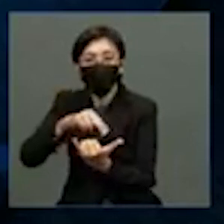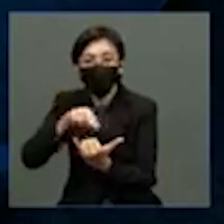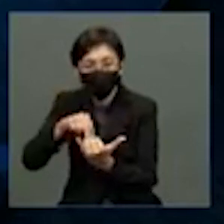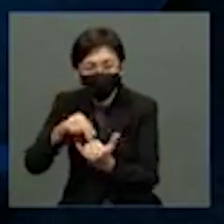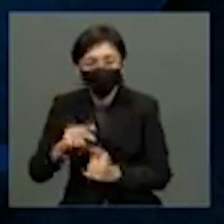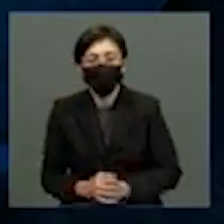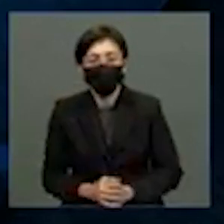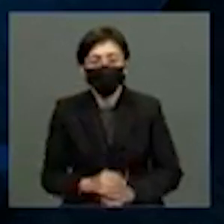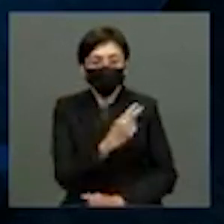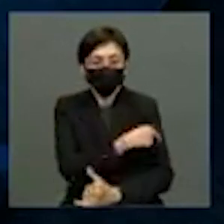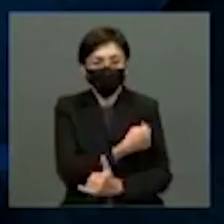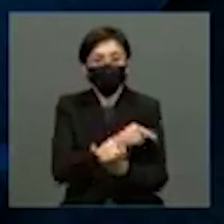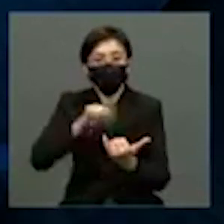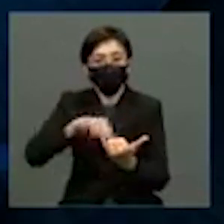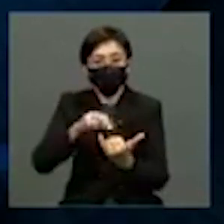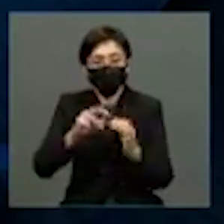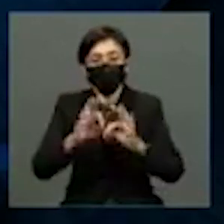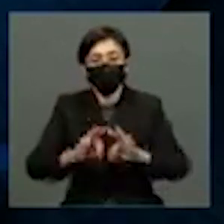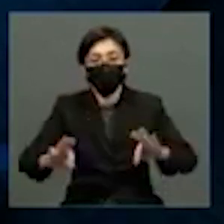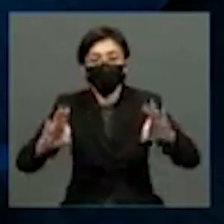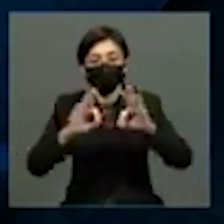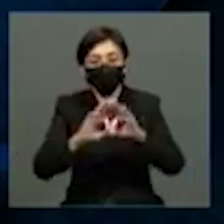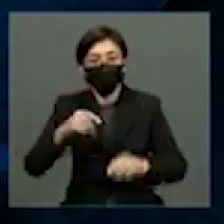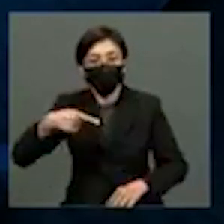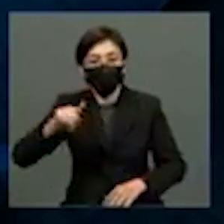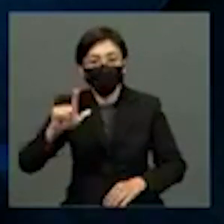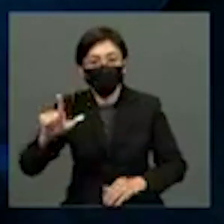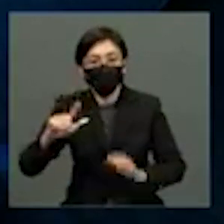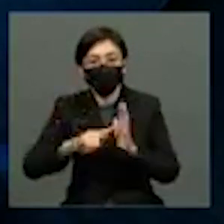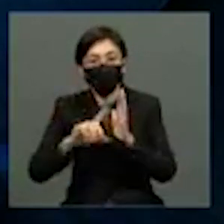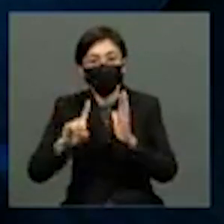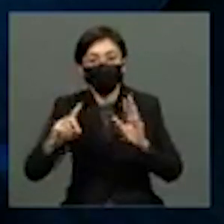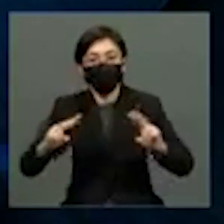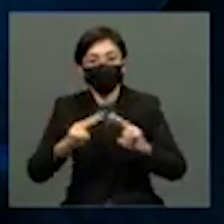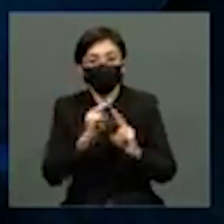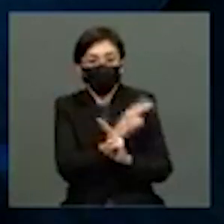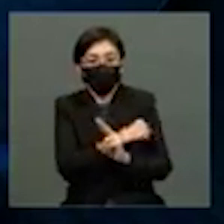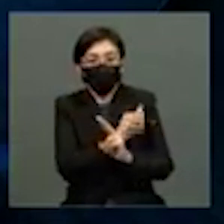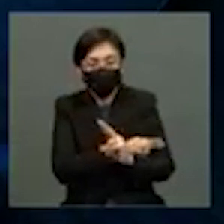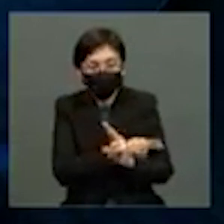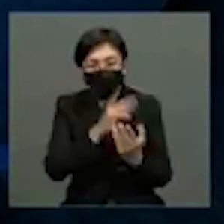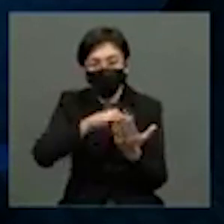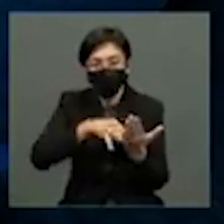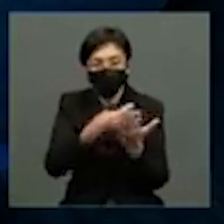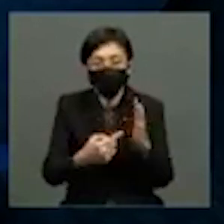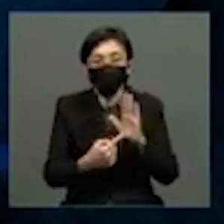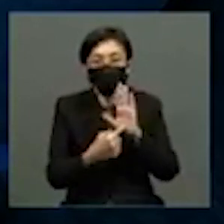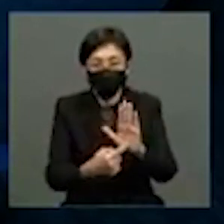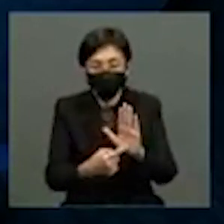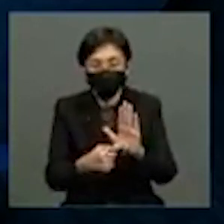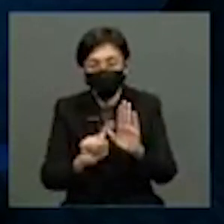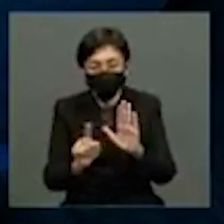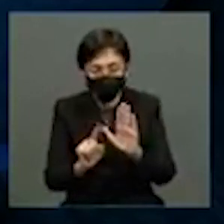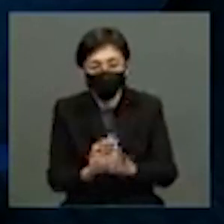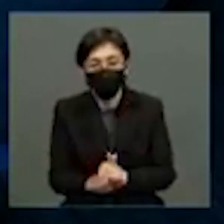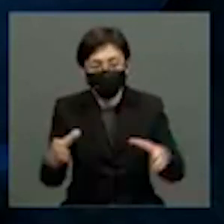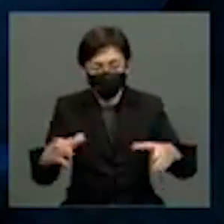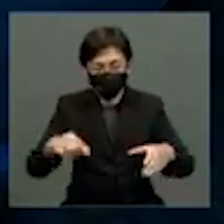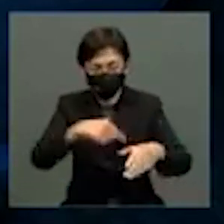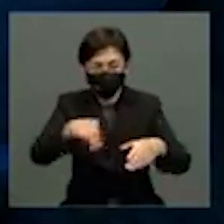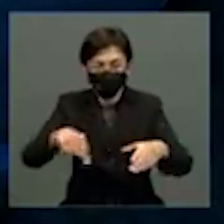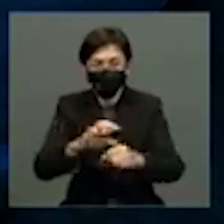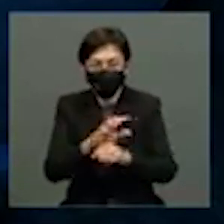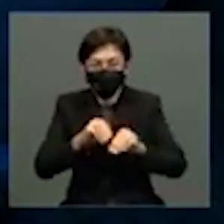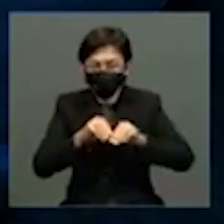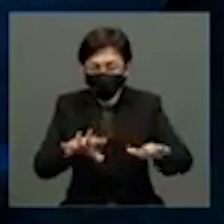ในความสำคัญตรงนี้เนี่ยฮะท่านปลัดกระทรวงสาธารณสุขก็จะเป็นลักษณะให้นโยบายเป็นคือเรื่องของ Bubble and Seal ซึ่งทางกรมควบ